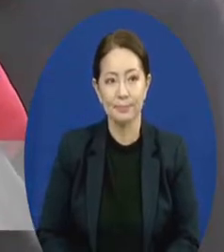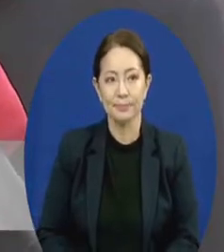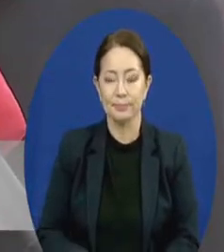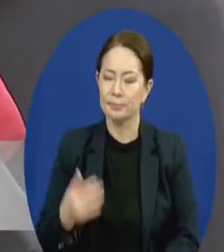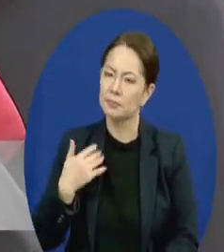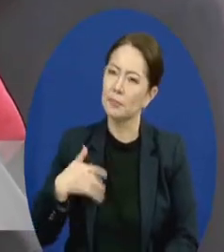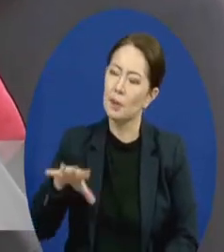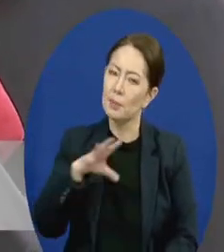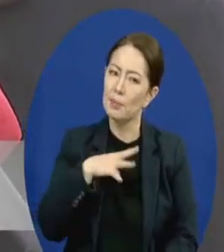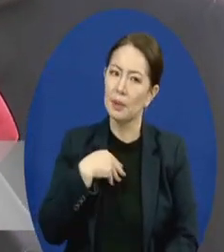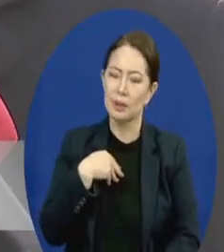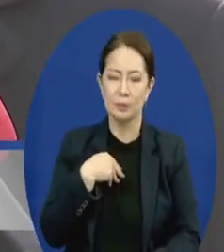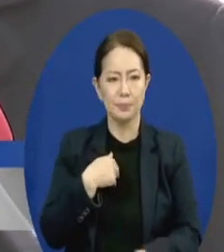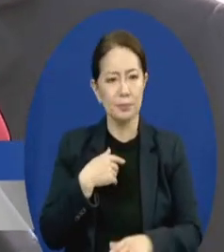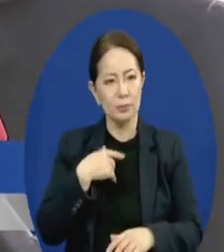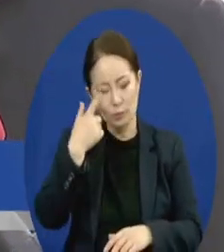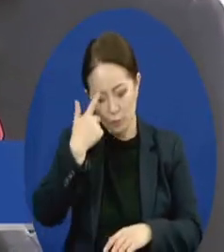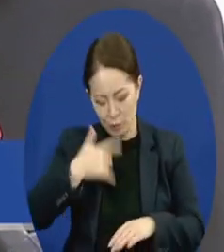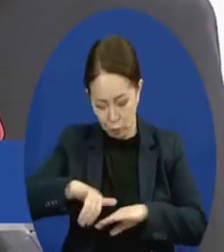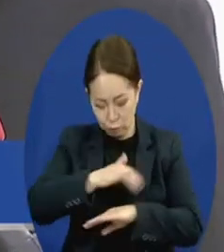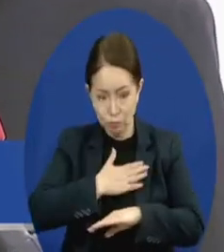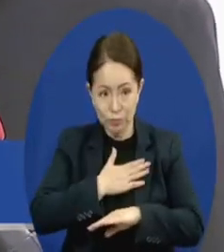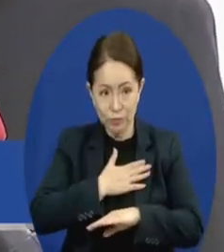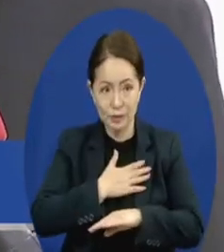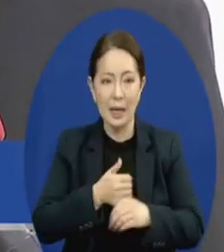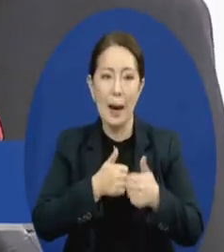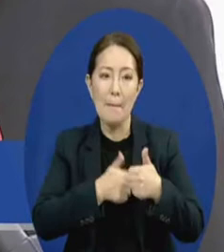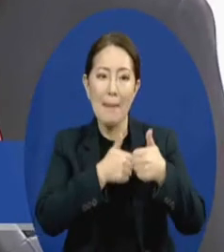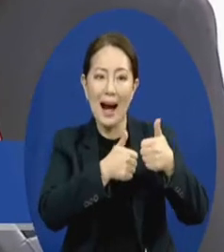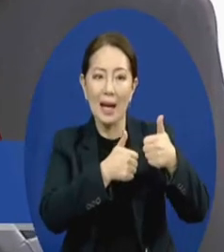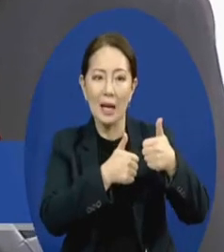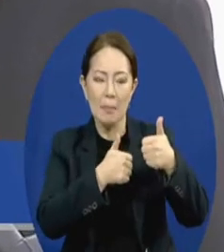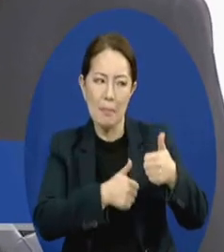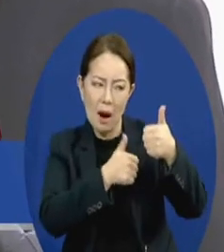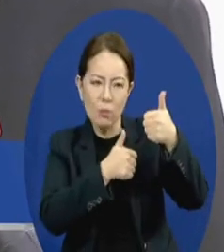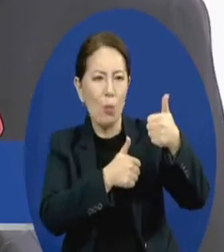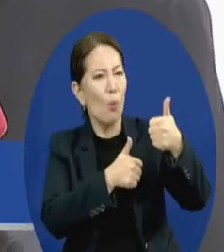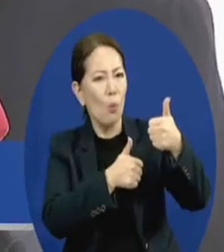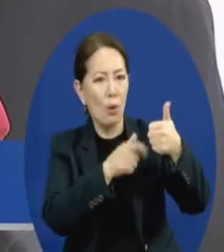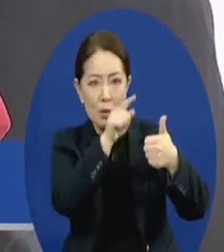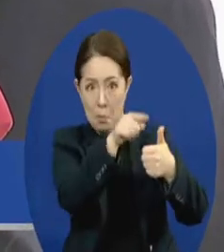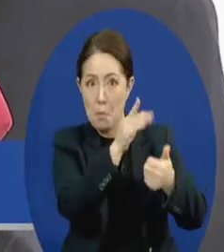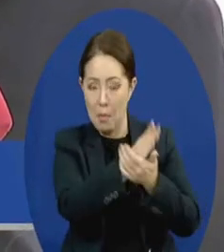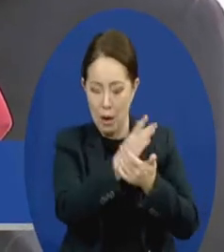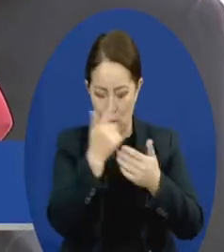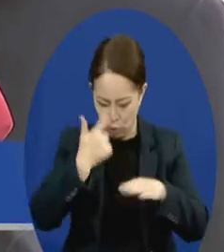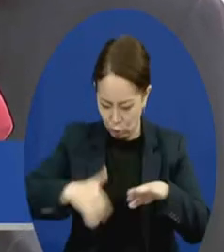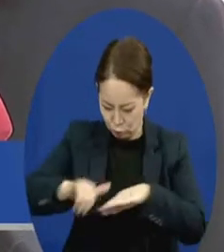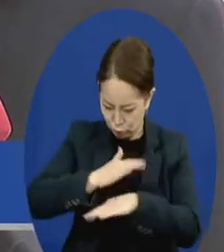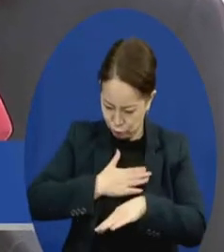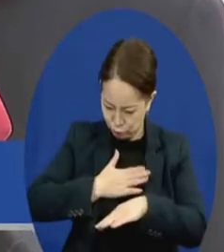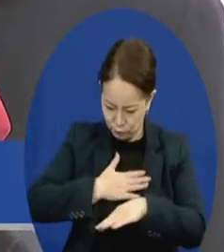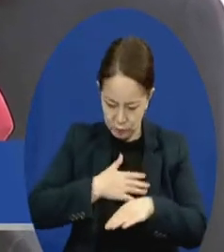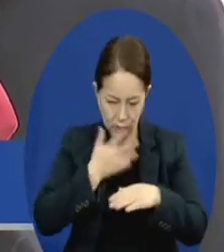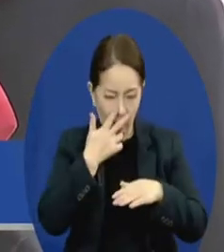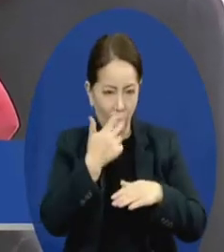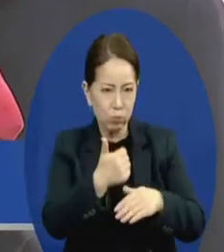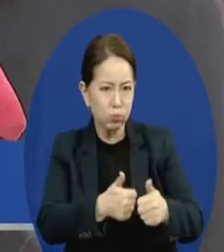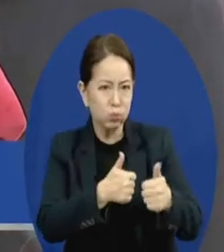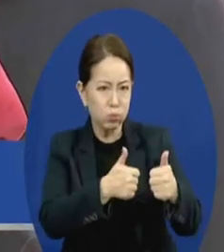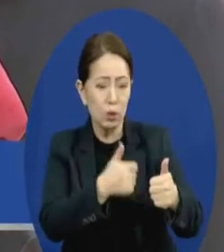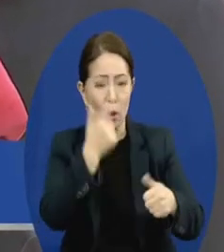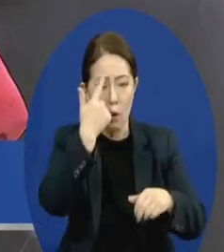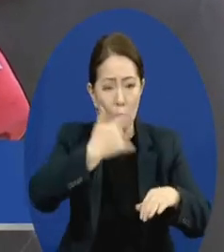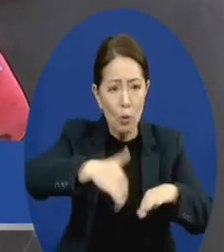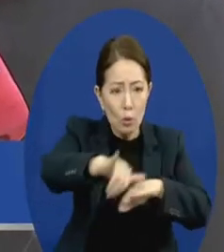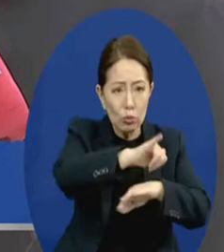Тэгээ бид нэр ч одоо бахархах юмтай үндэстэн ардтам юм да. Эх орноороо бахархаж байна. Ягагтгүй Монгол улсын